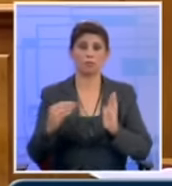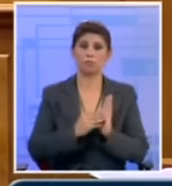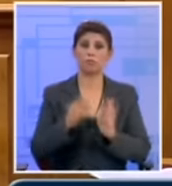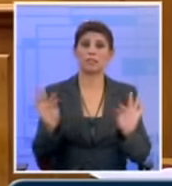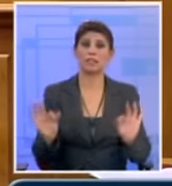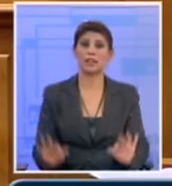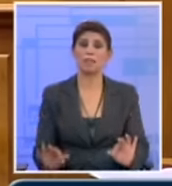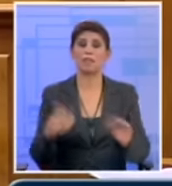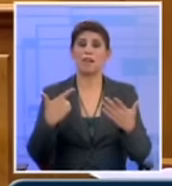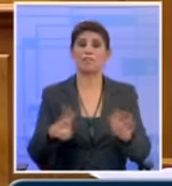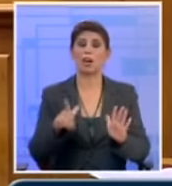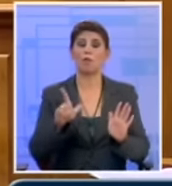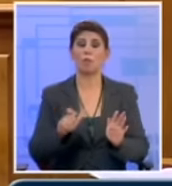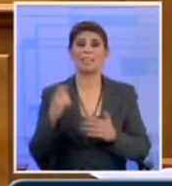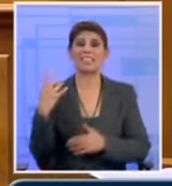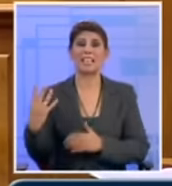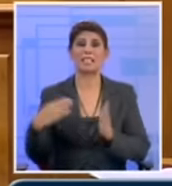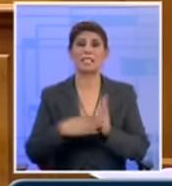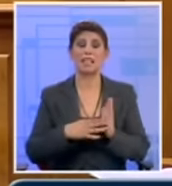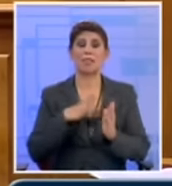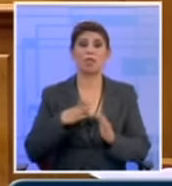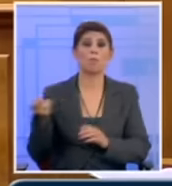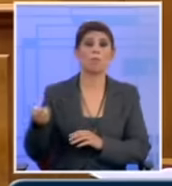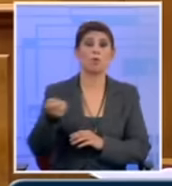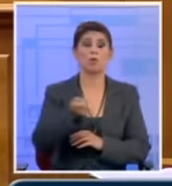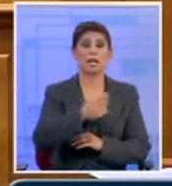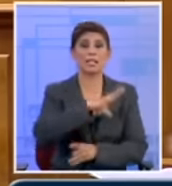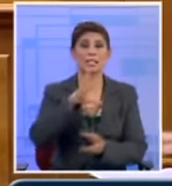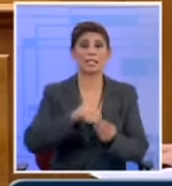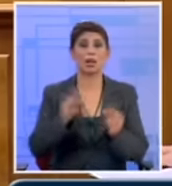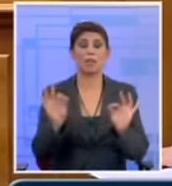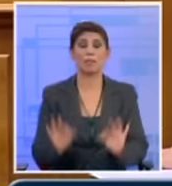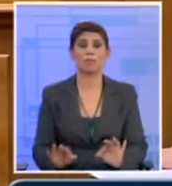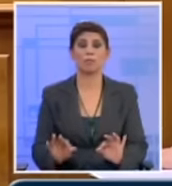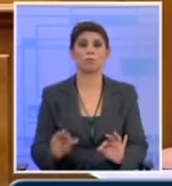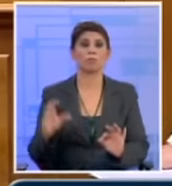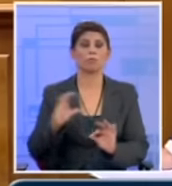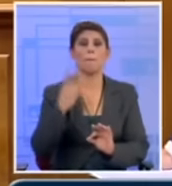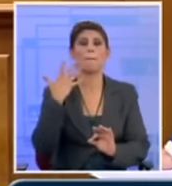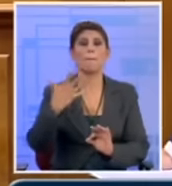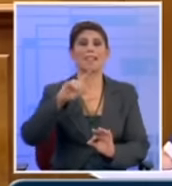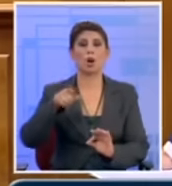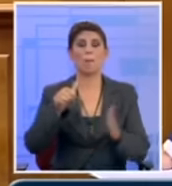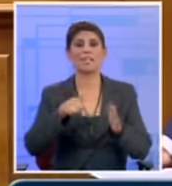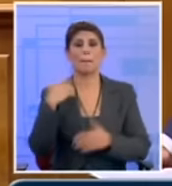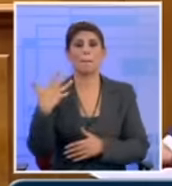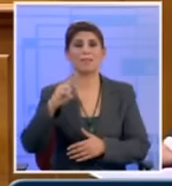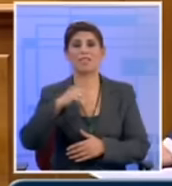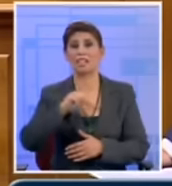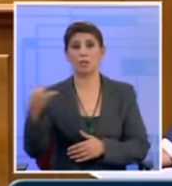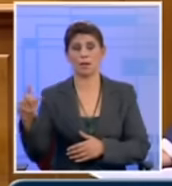ρύθμιση 774.000 οφειλέτες με συνολικό ρυθμιζόμενο ποσό της τάξης των 5,65